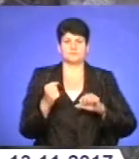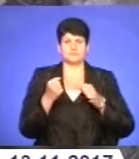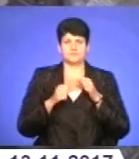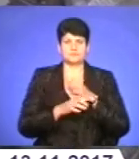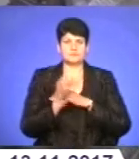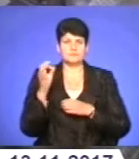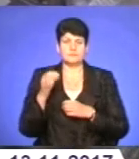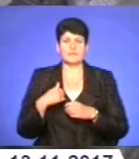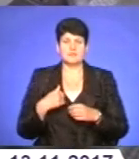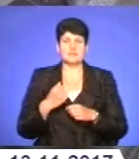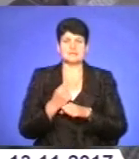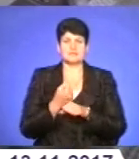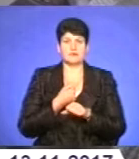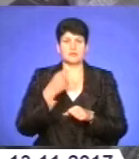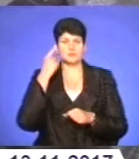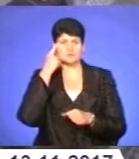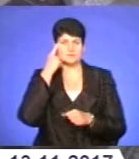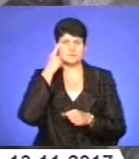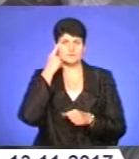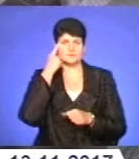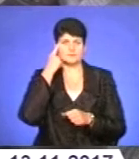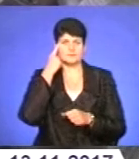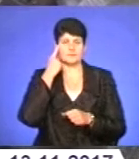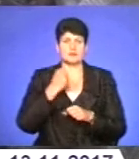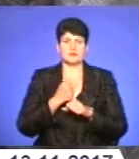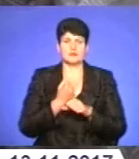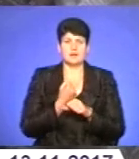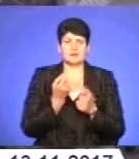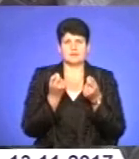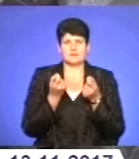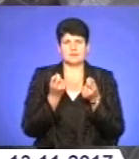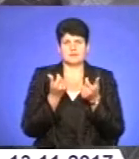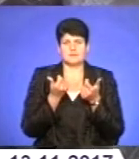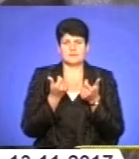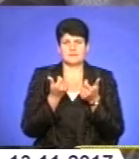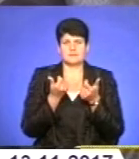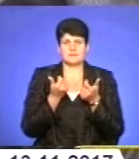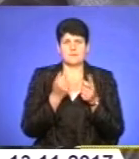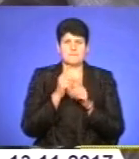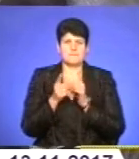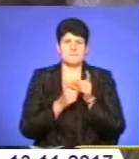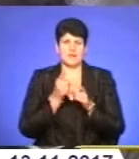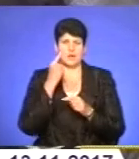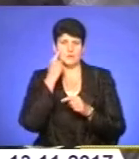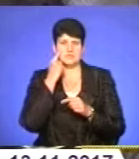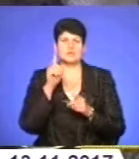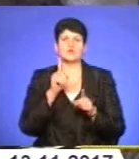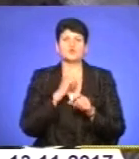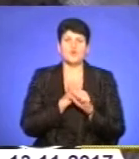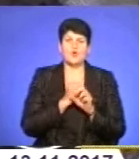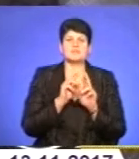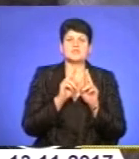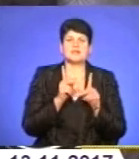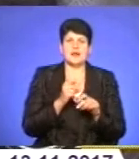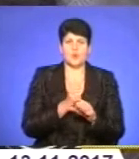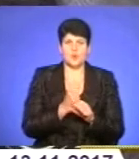Вона змушує задуматись, змушує трохи переоцінити, що ти робиш, як ти робиш.